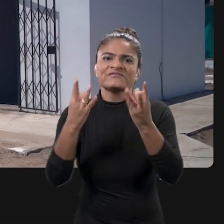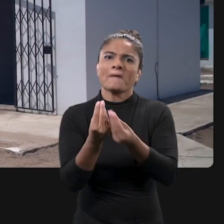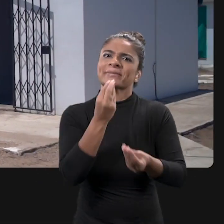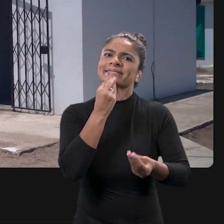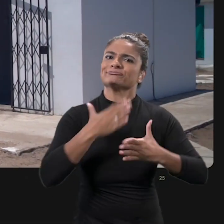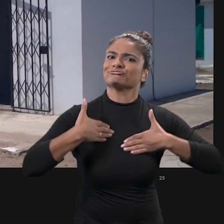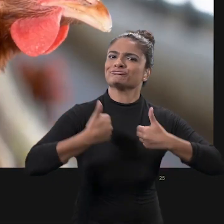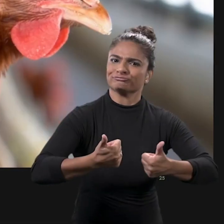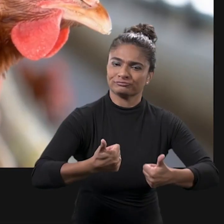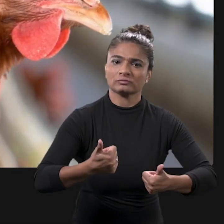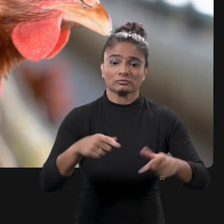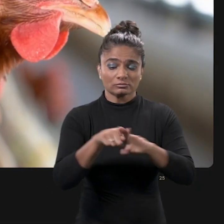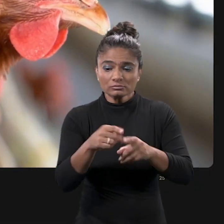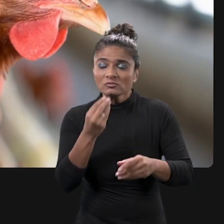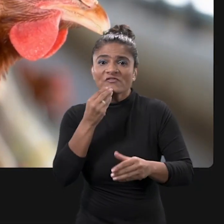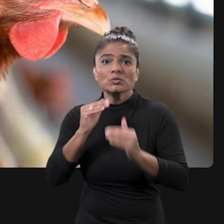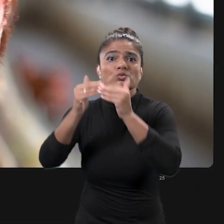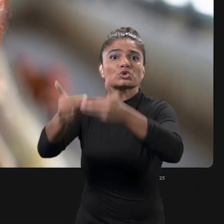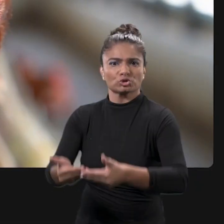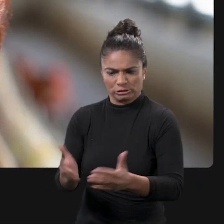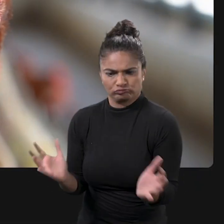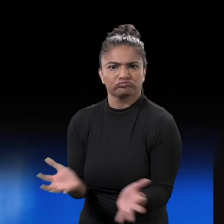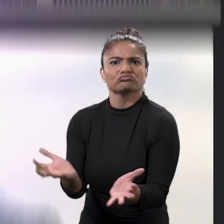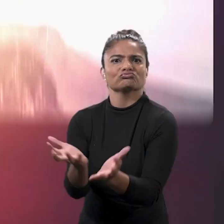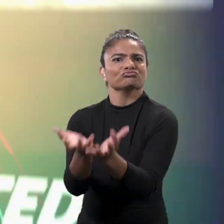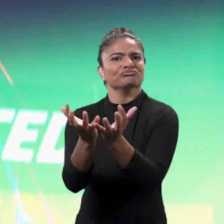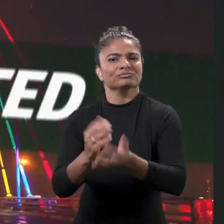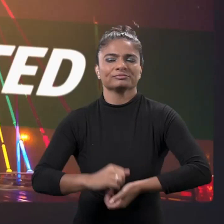to nutritious meals and to contribute to food security.